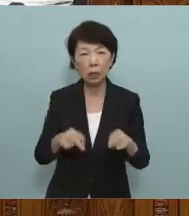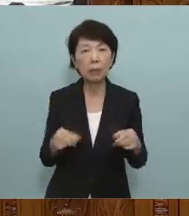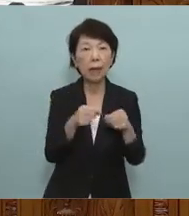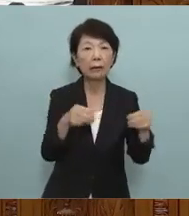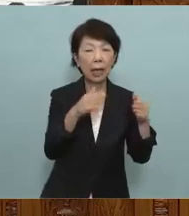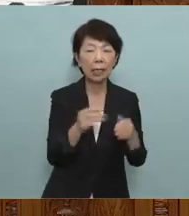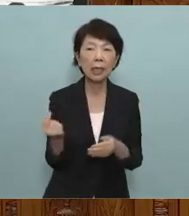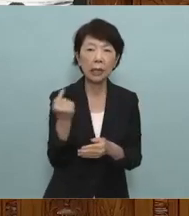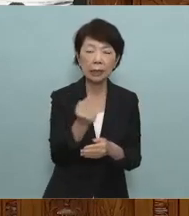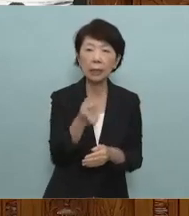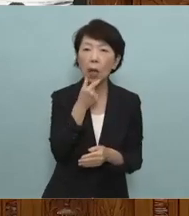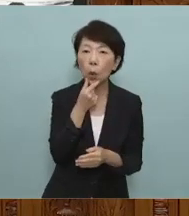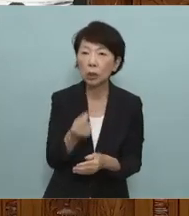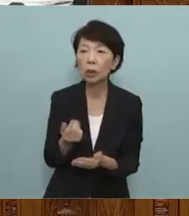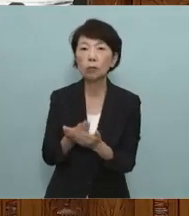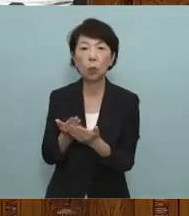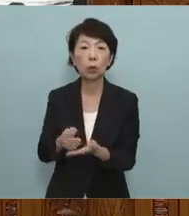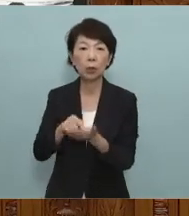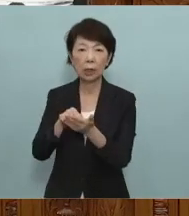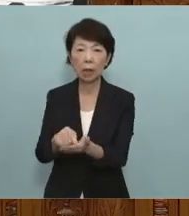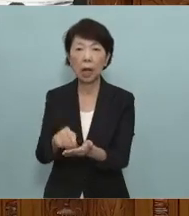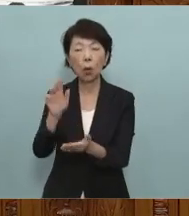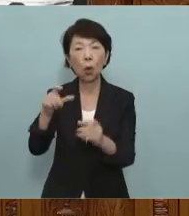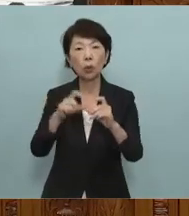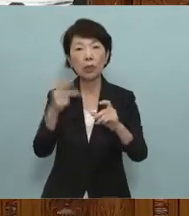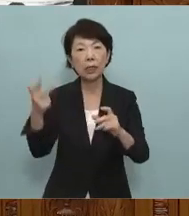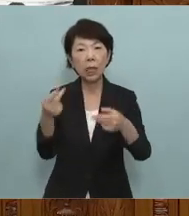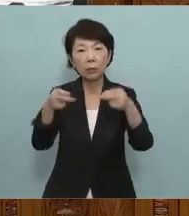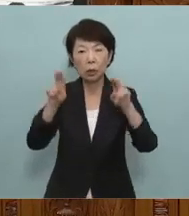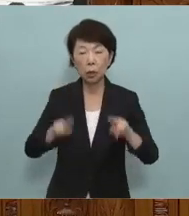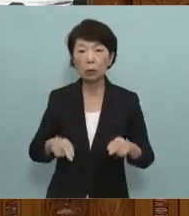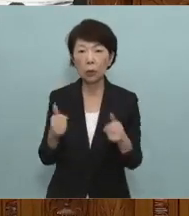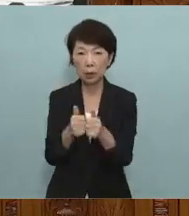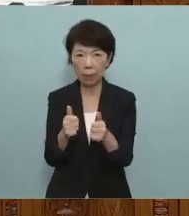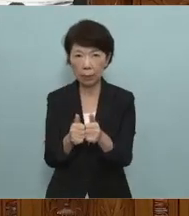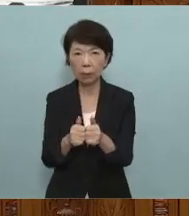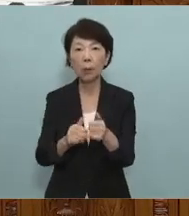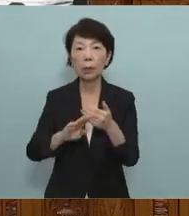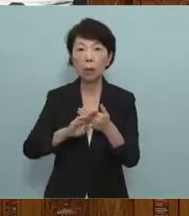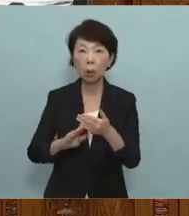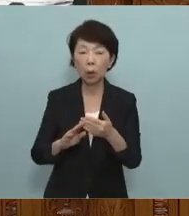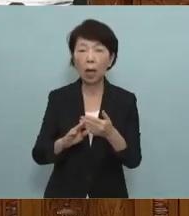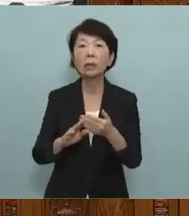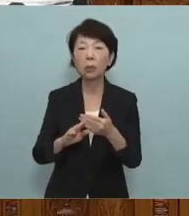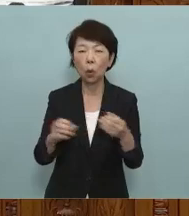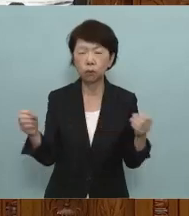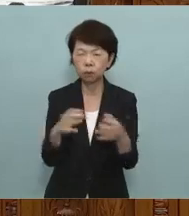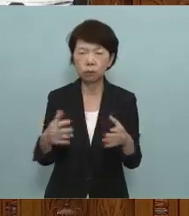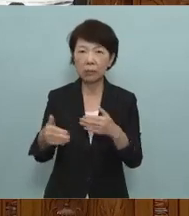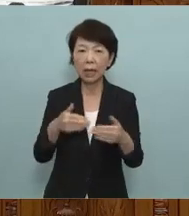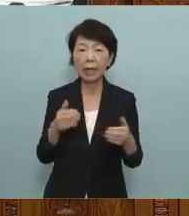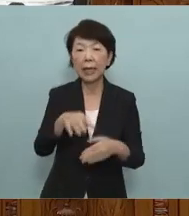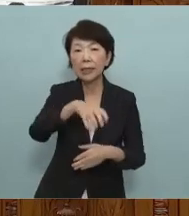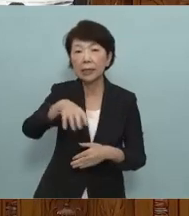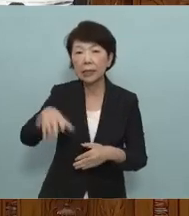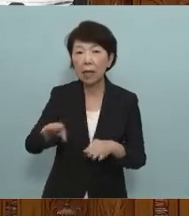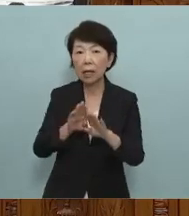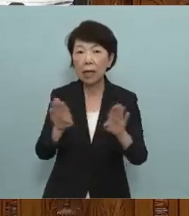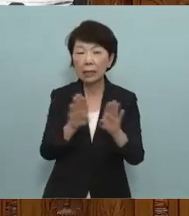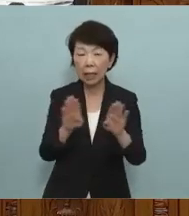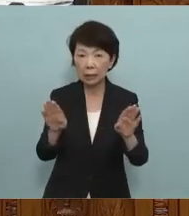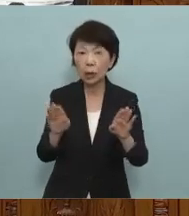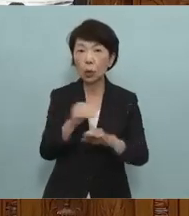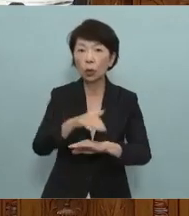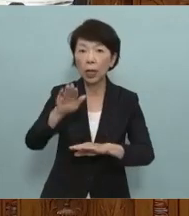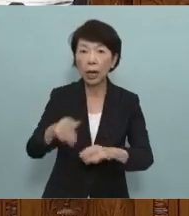。今後 G7 広島サミットをはじめ、被爆地での開催が予定されるイベントの機会などを